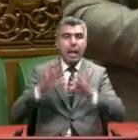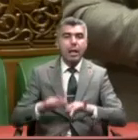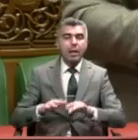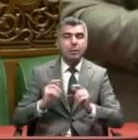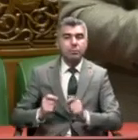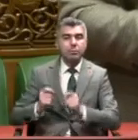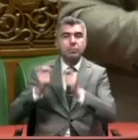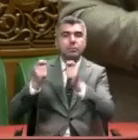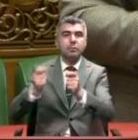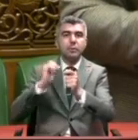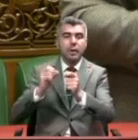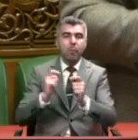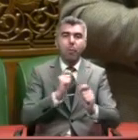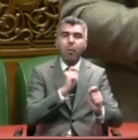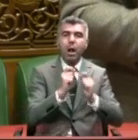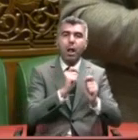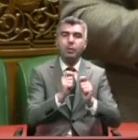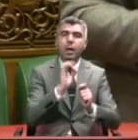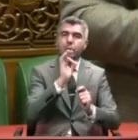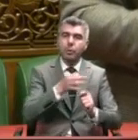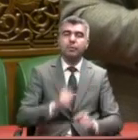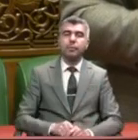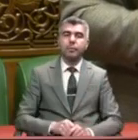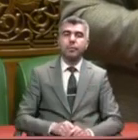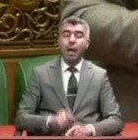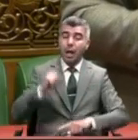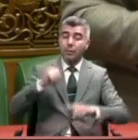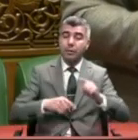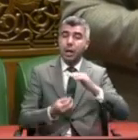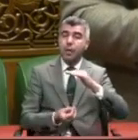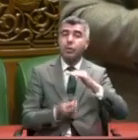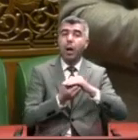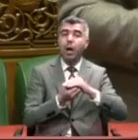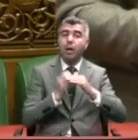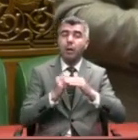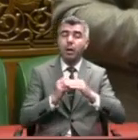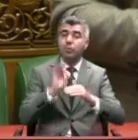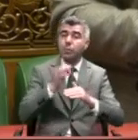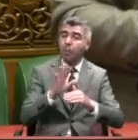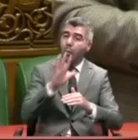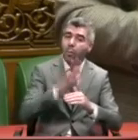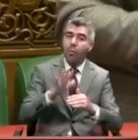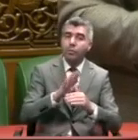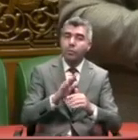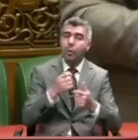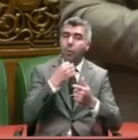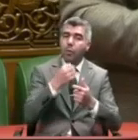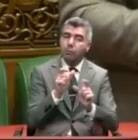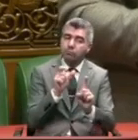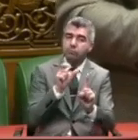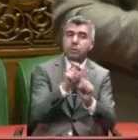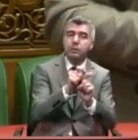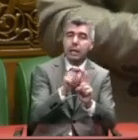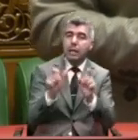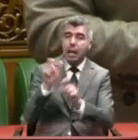مناسب من اجل مناقشتها محاربه الرشوه بمختلف تجلياتها وحمايه المبلغين عنها مع